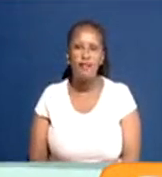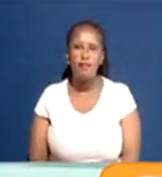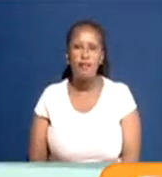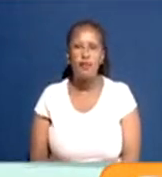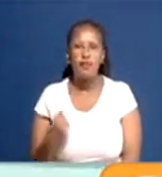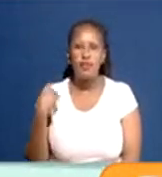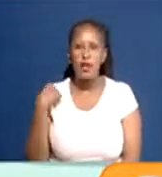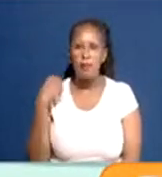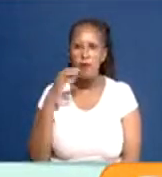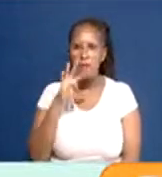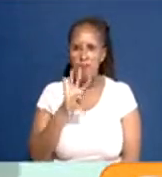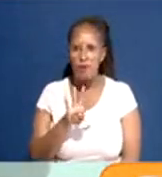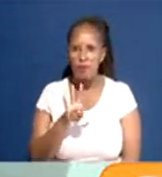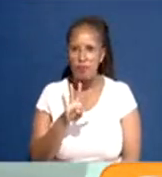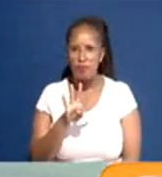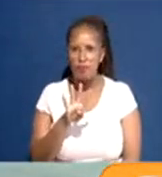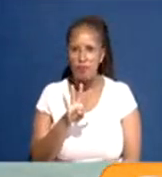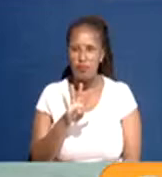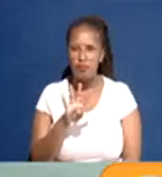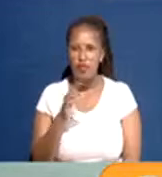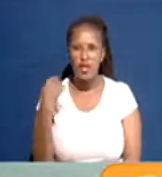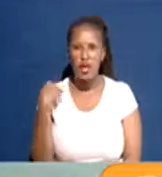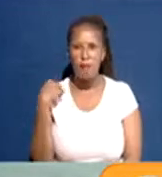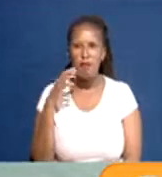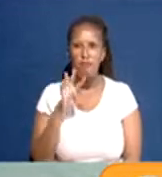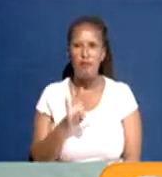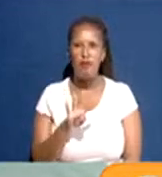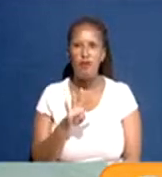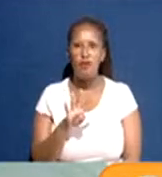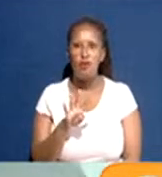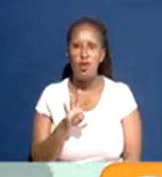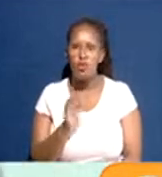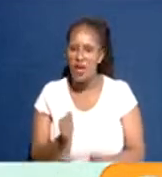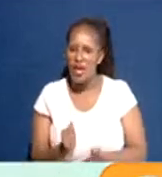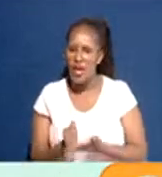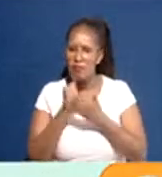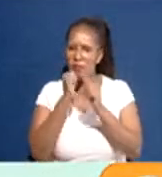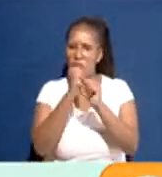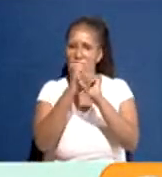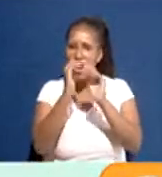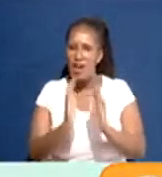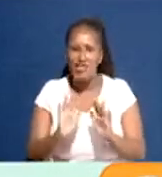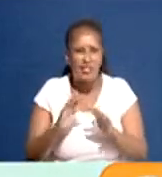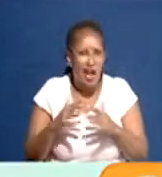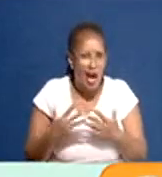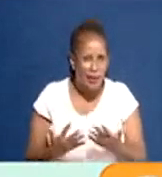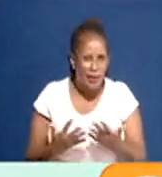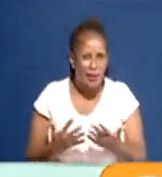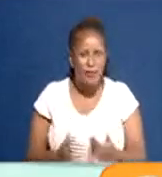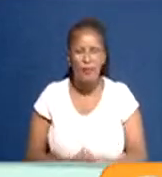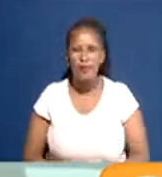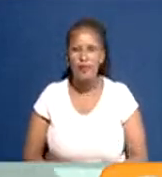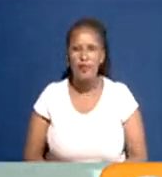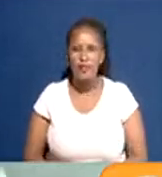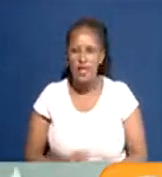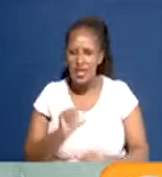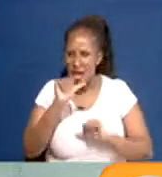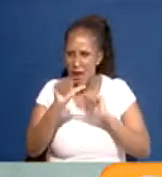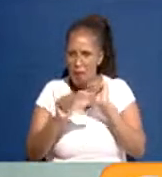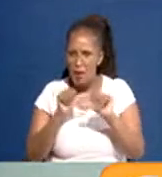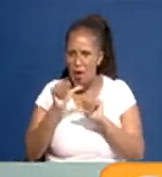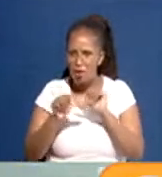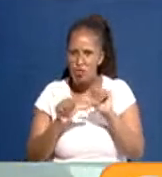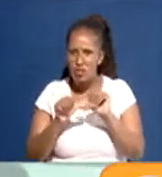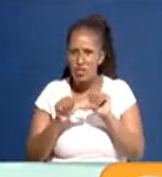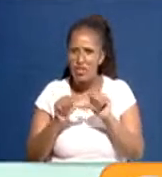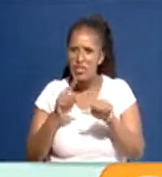Jambo la ine ambayo tunataka kufanya kushughulikia hawa wafanyikazi wetu ni mambo ya